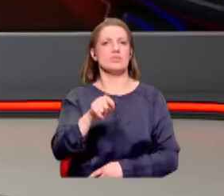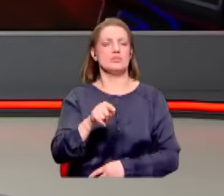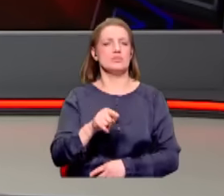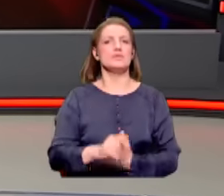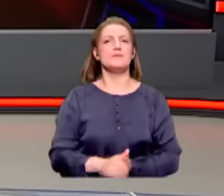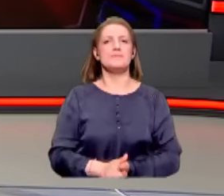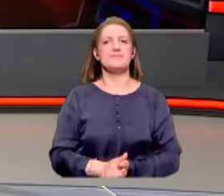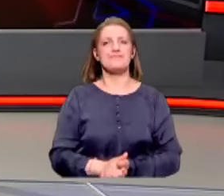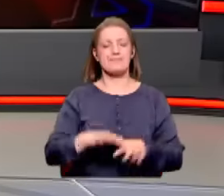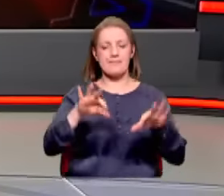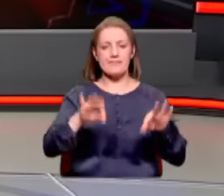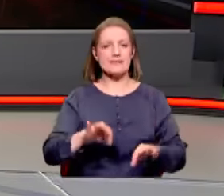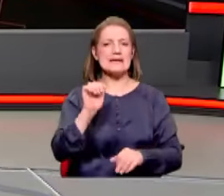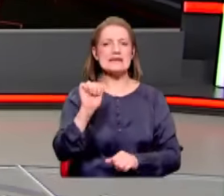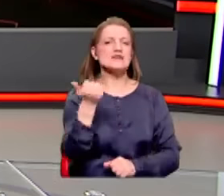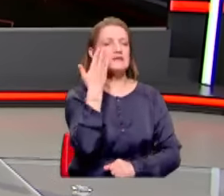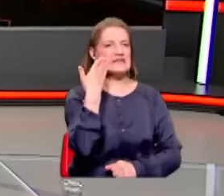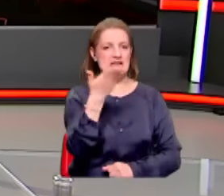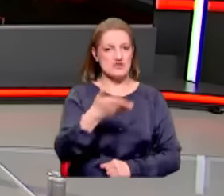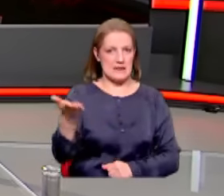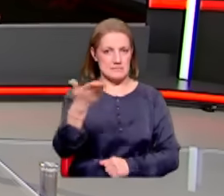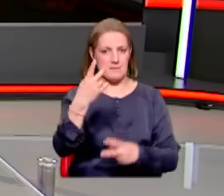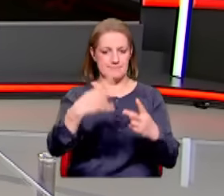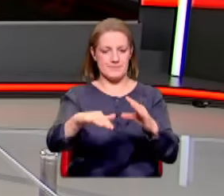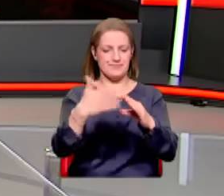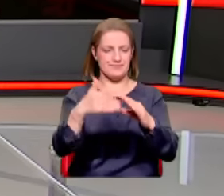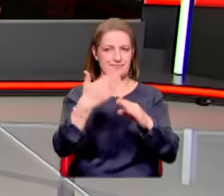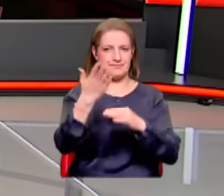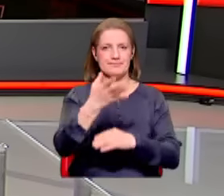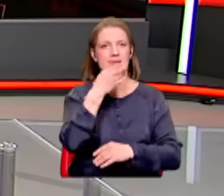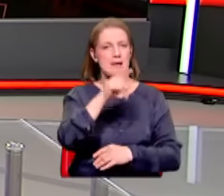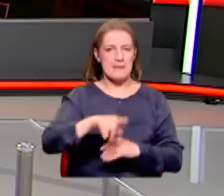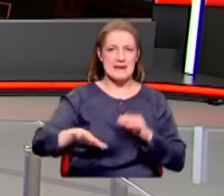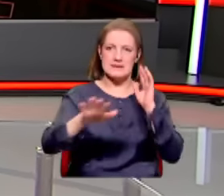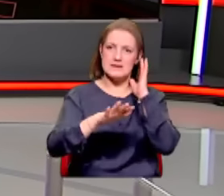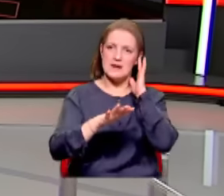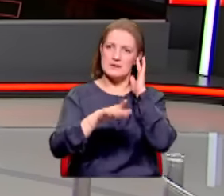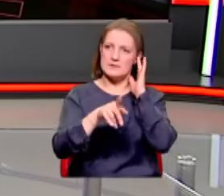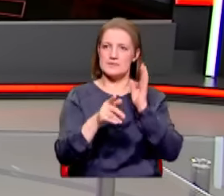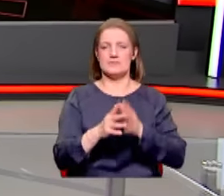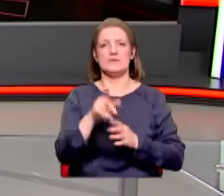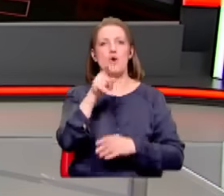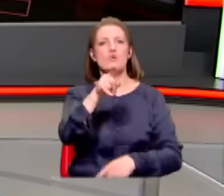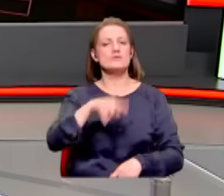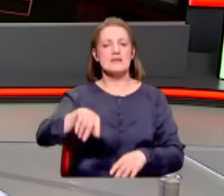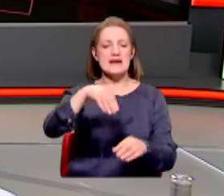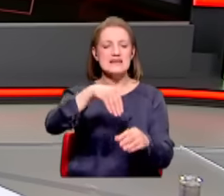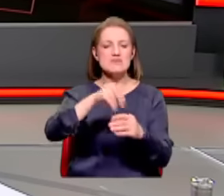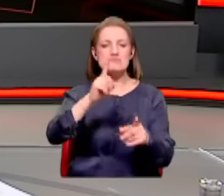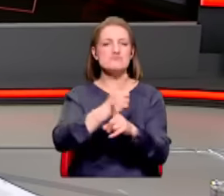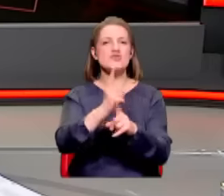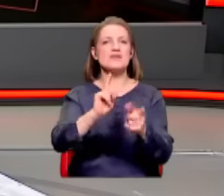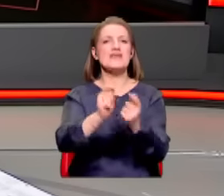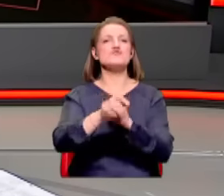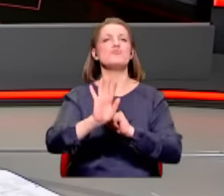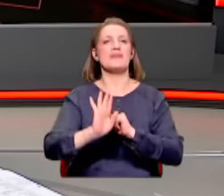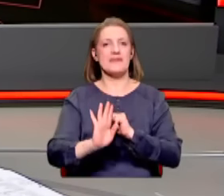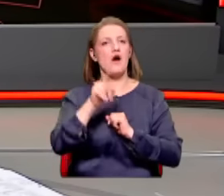Evet, şimdi kıymetli izleyicilerimizden gelen mesajlar, elbette emekliler, onlar açısından bir şey değişmedi.